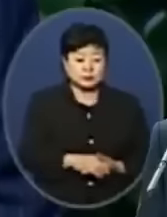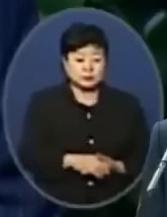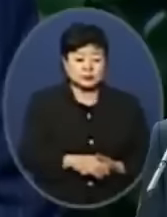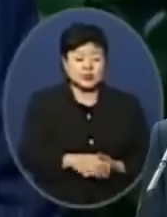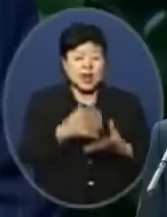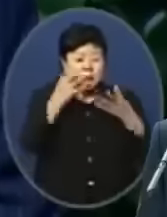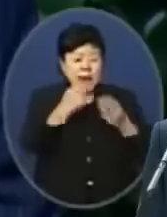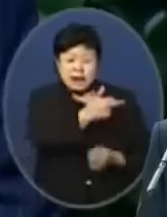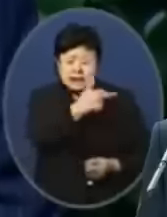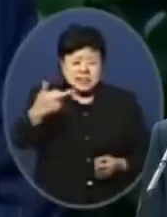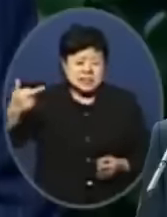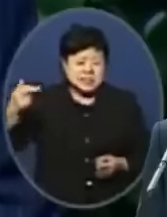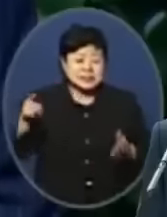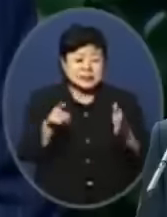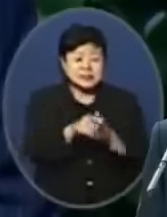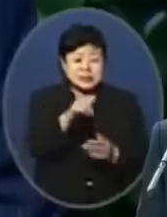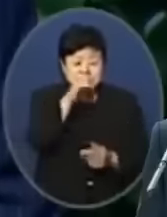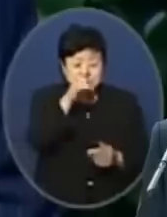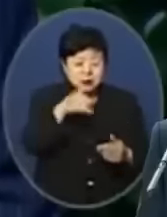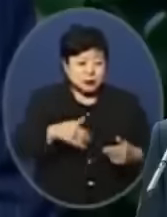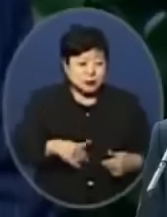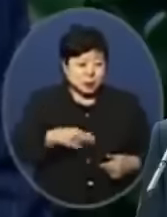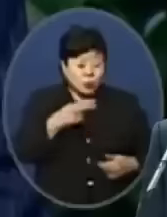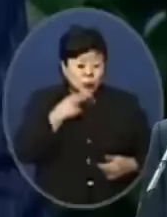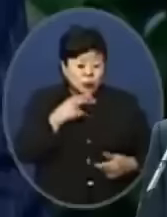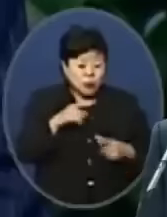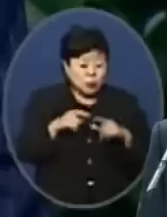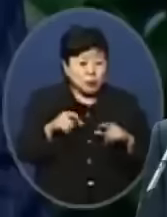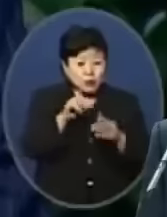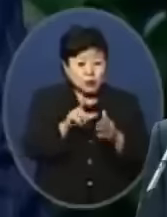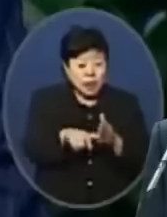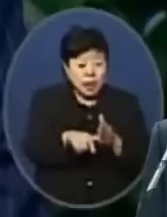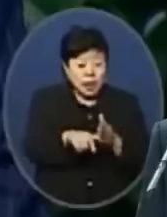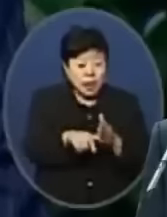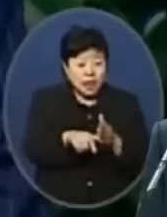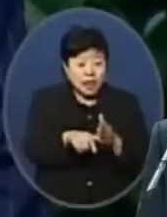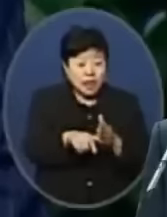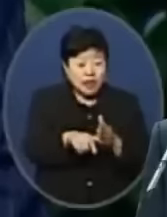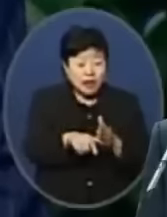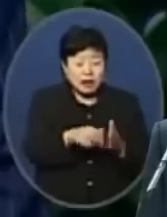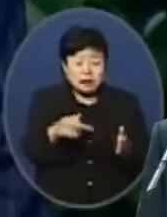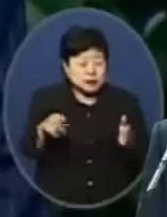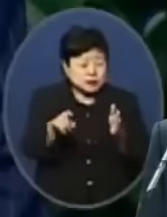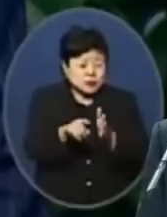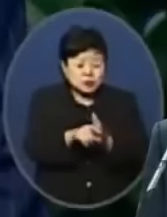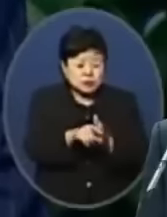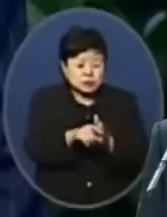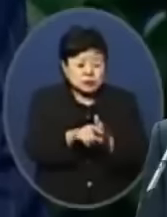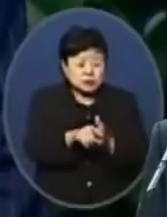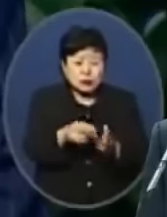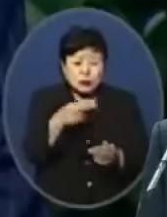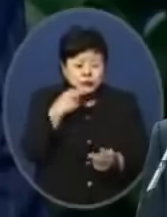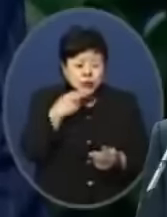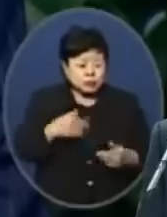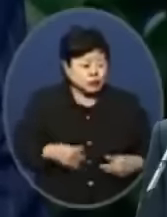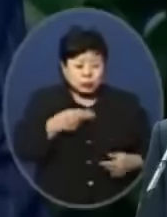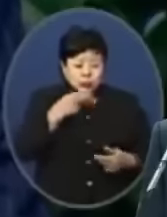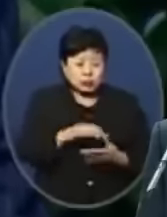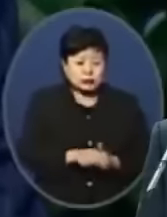너무 큰 믿음을 가지고 있을 필요가 없는 것은 보통 때는 그런 큰 믿음이 소용이 없기 때문인